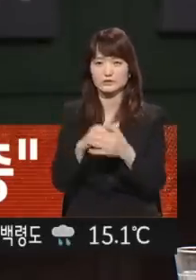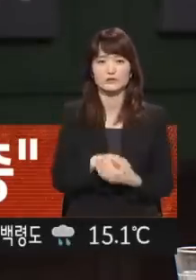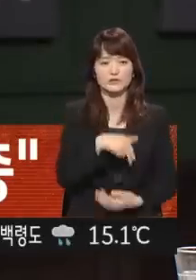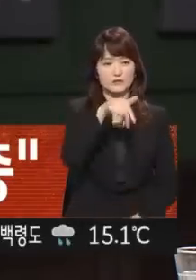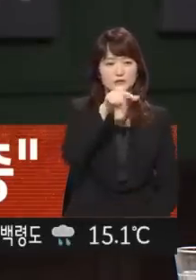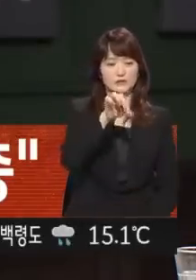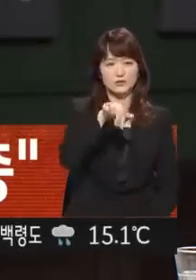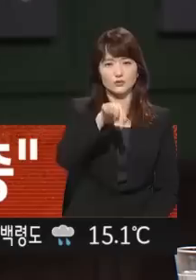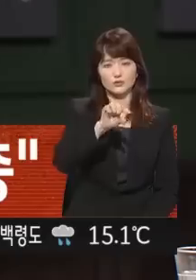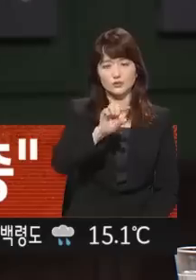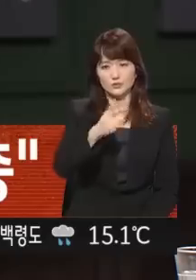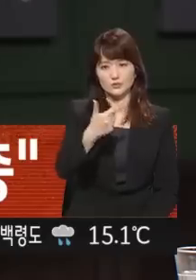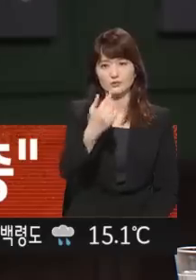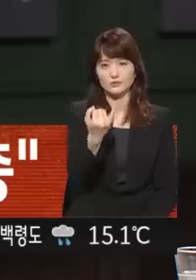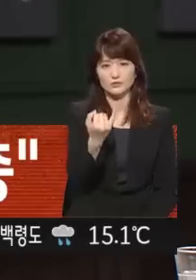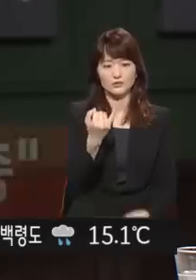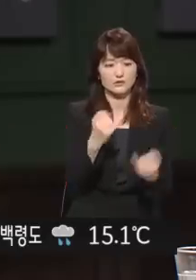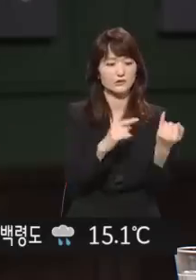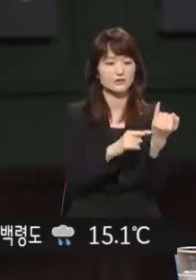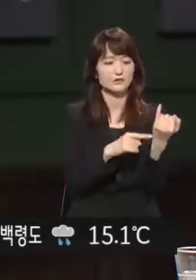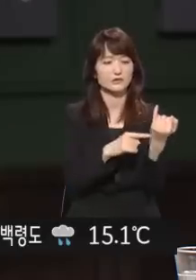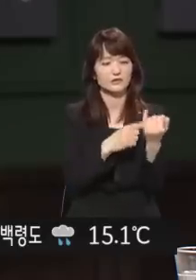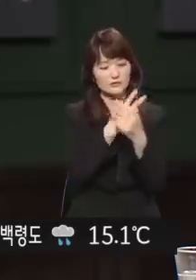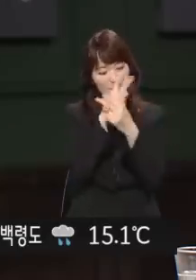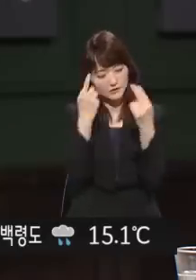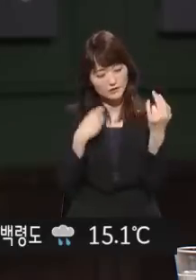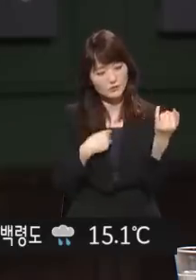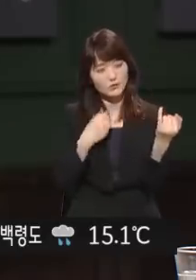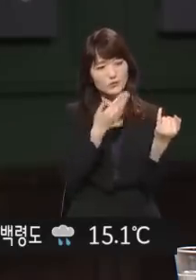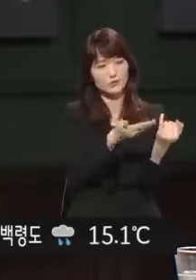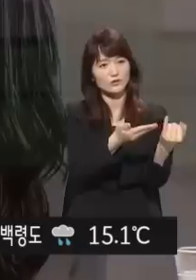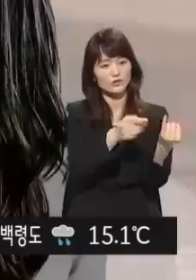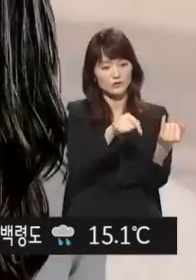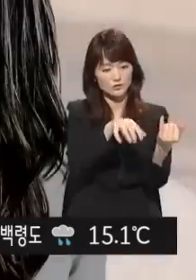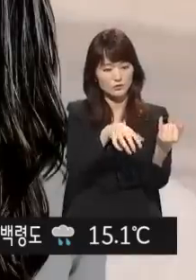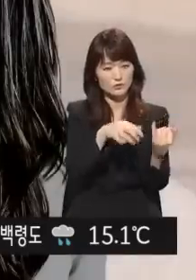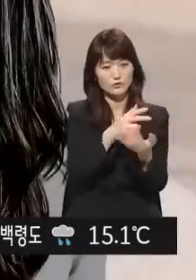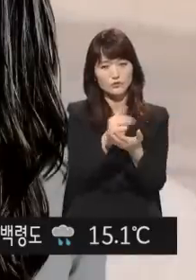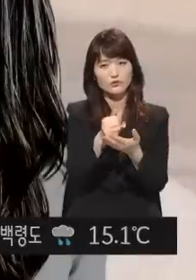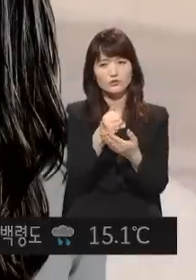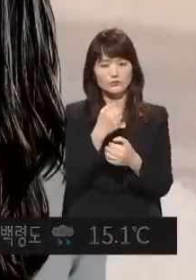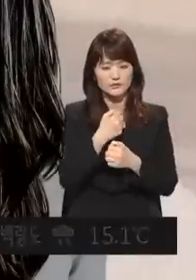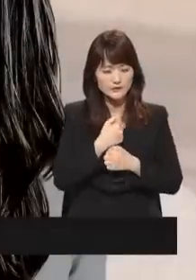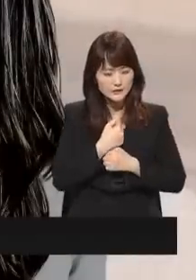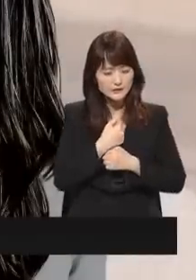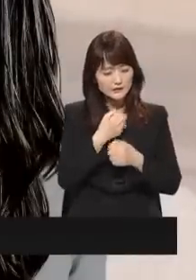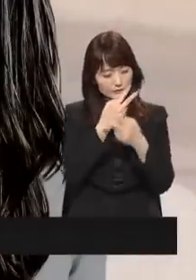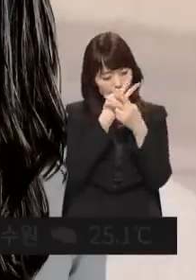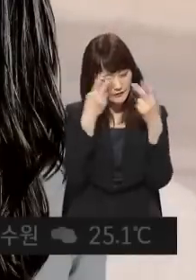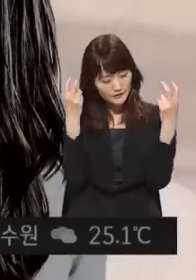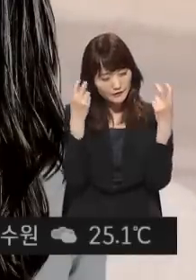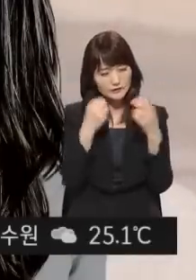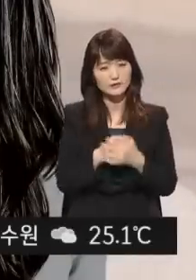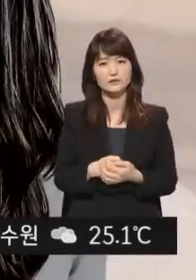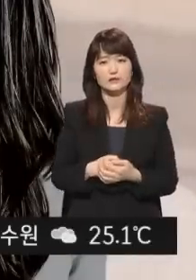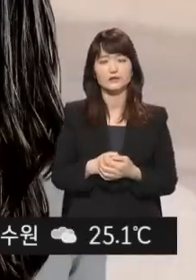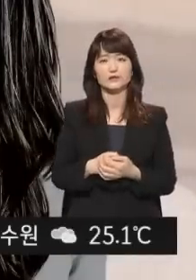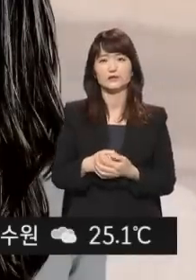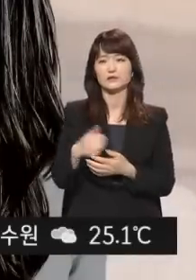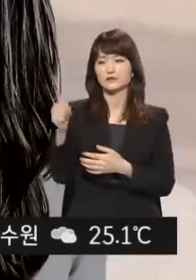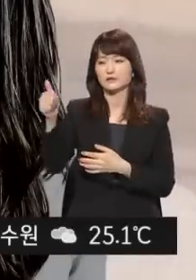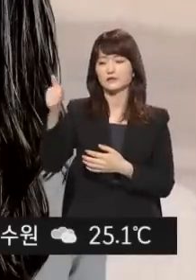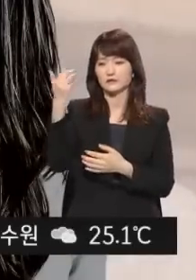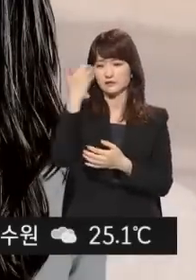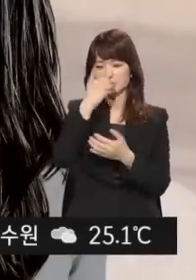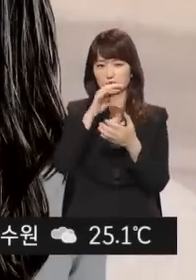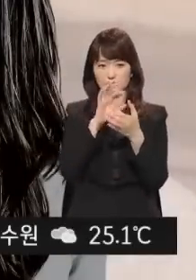피해자들에게 잠옷을 건네주면서 여기에서이 주님을 지키면서 잠을 자라 이렇게 지시를 했습니다 범행기의 정명석은요 너는